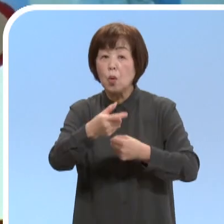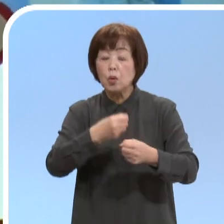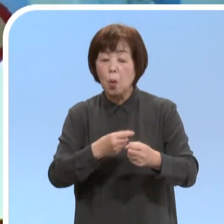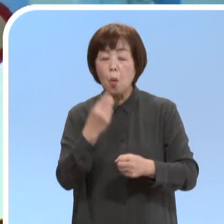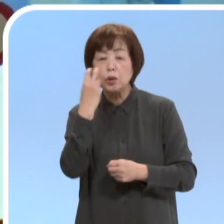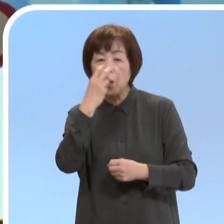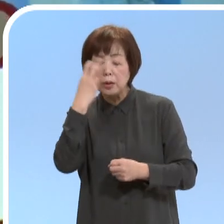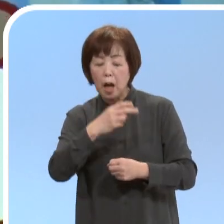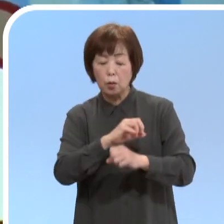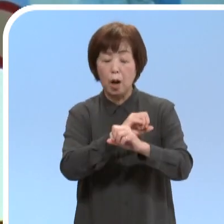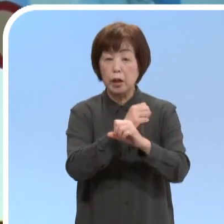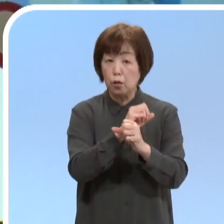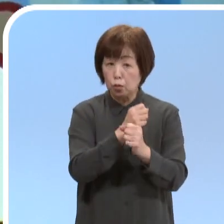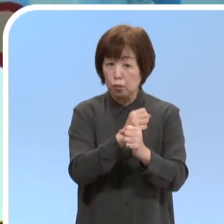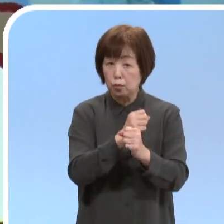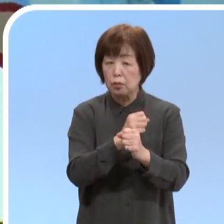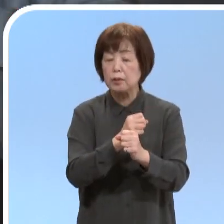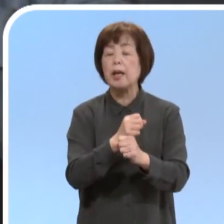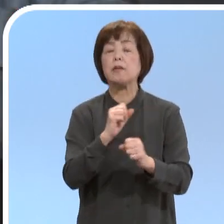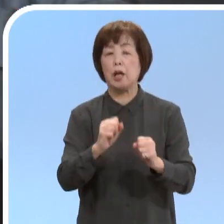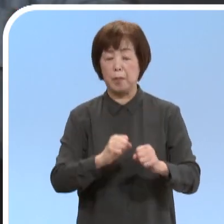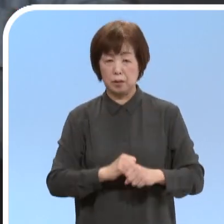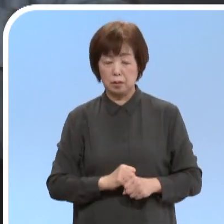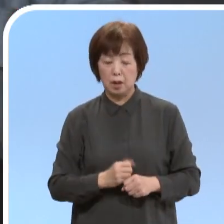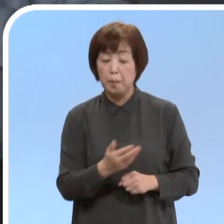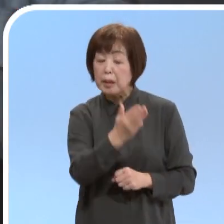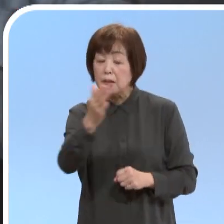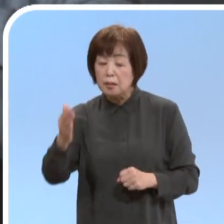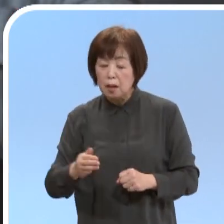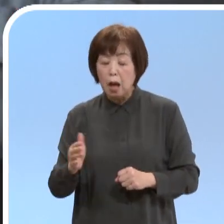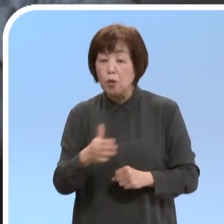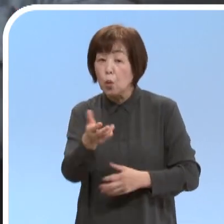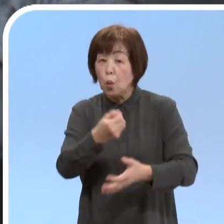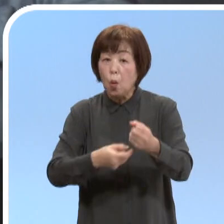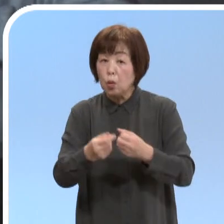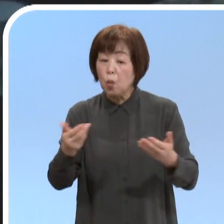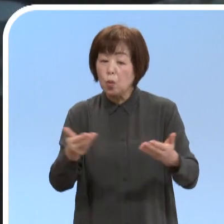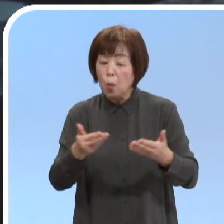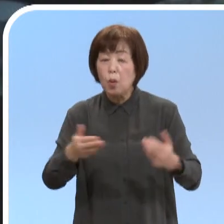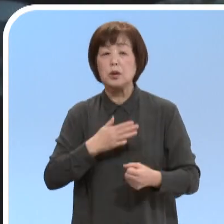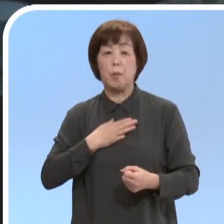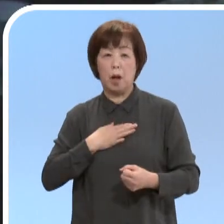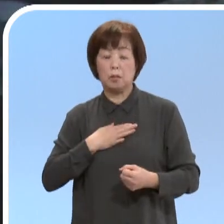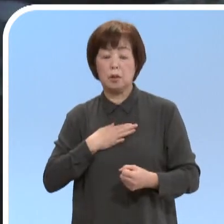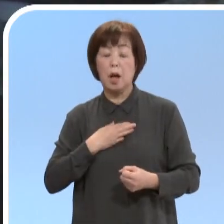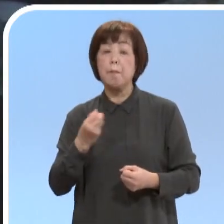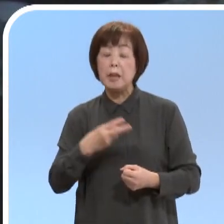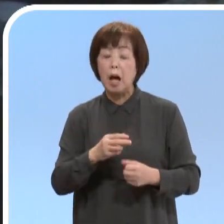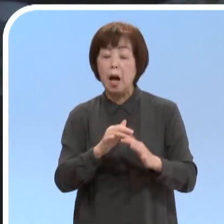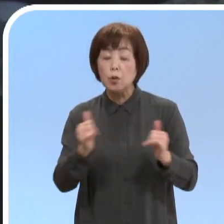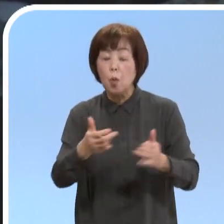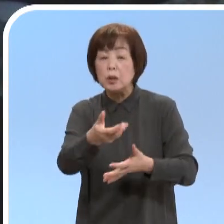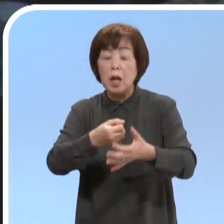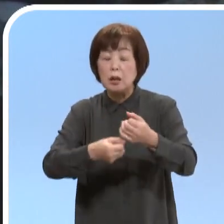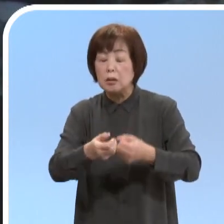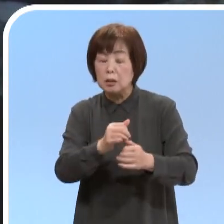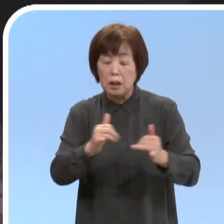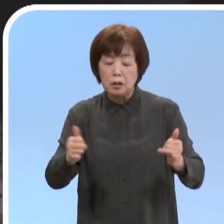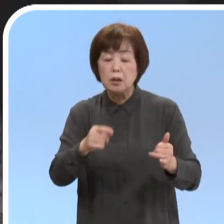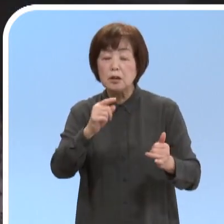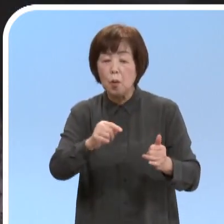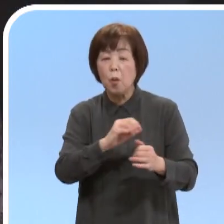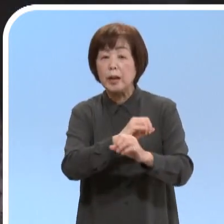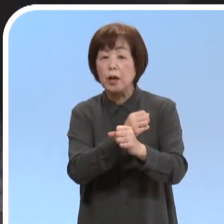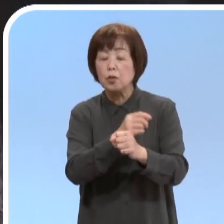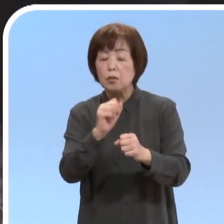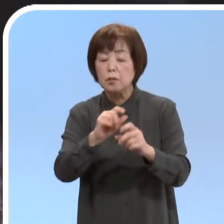たりここで研究したりしてるんですよみんなに漁業のことを知ってもらったり漁師さんたちの役に立つ研究の成果を